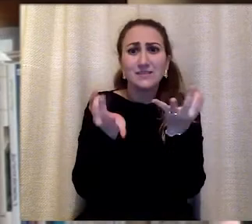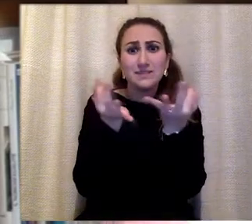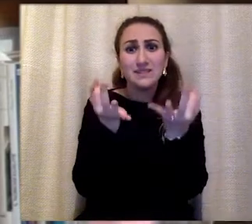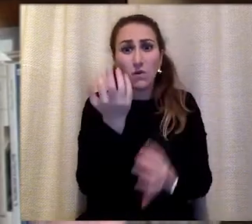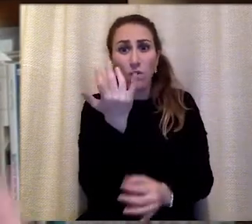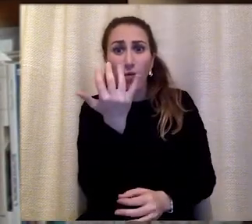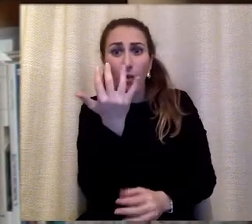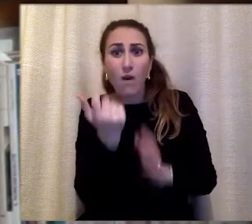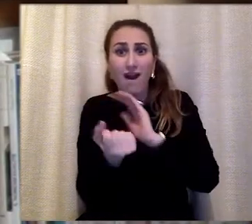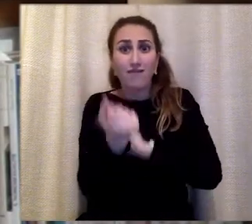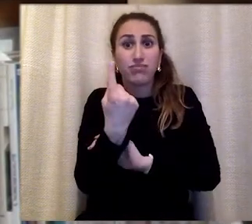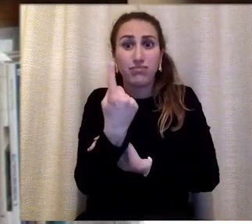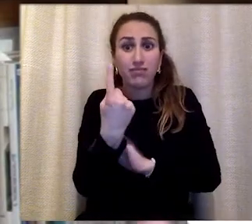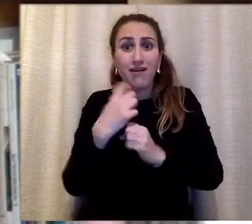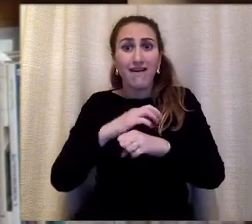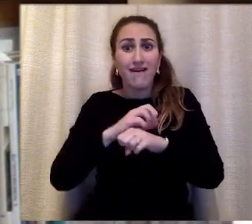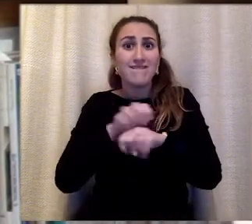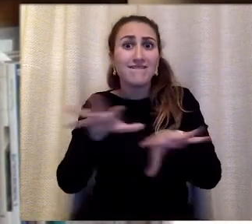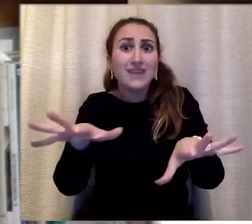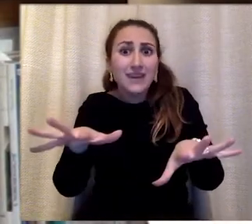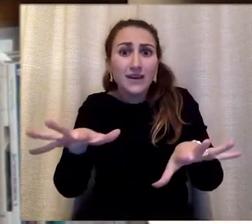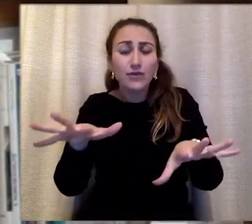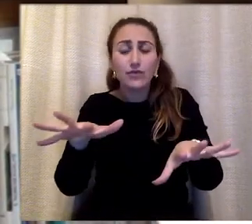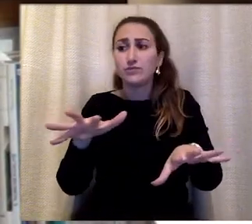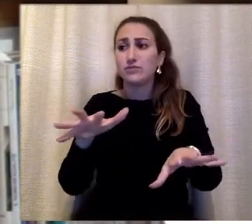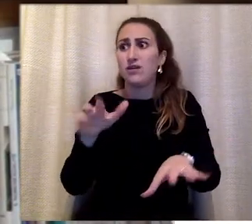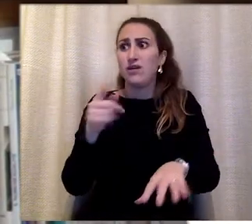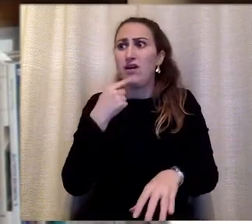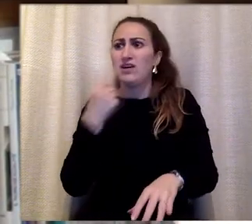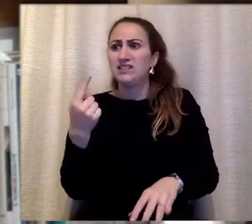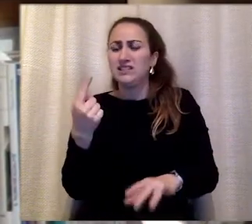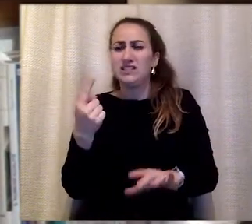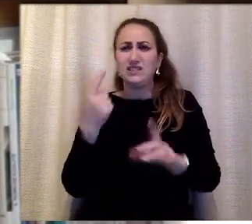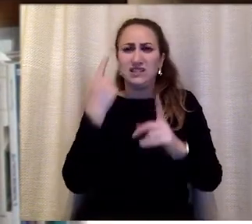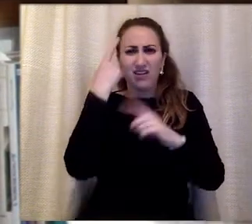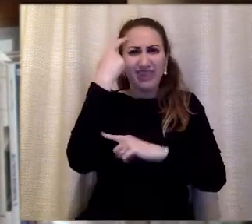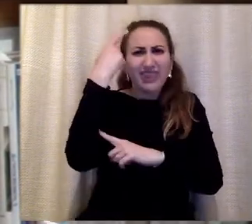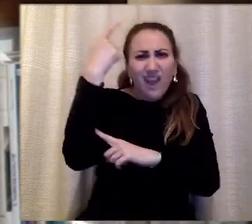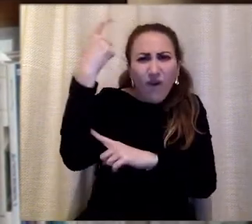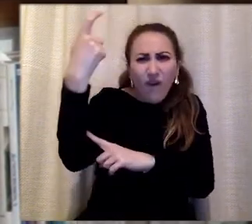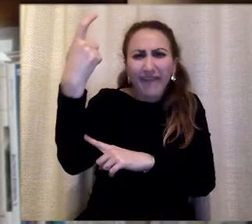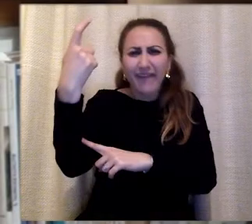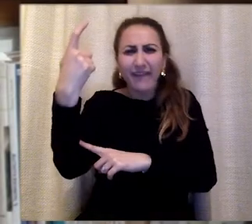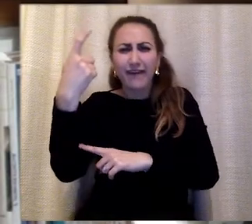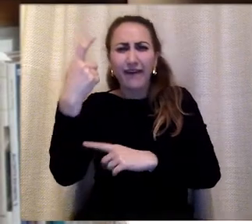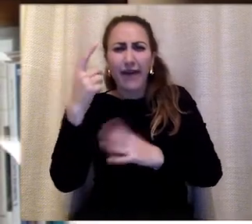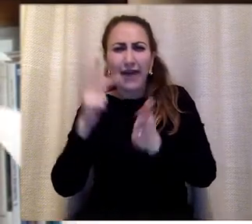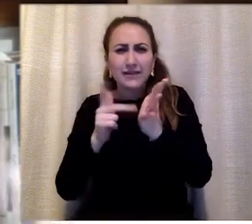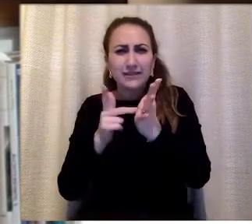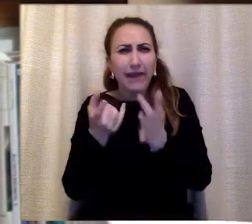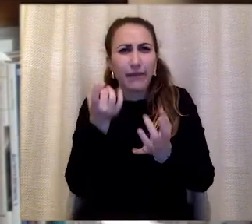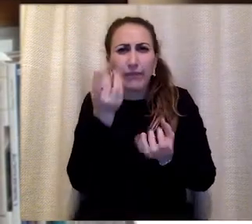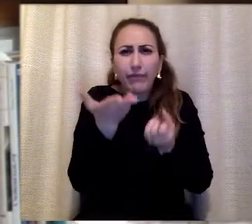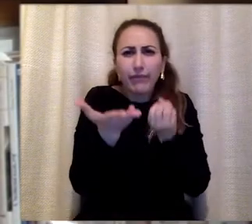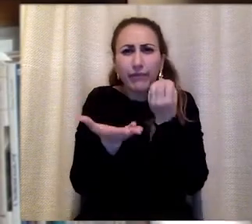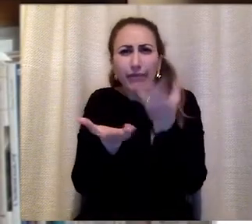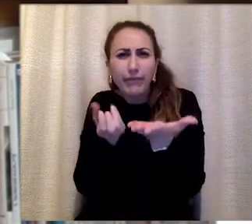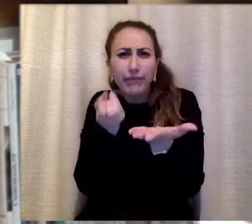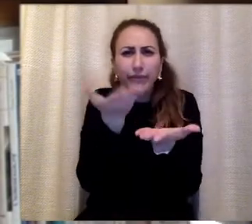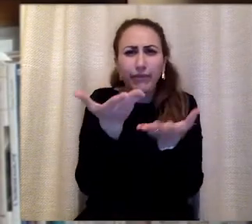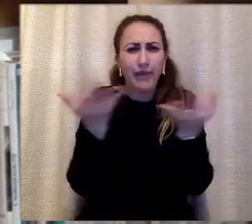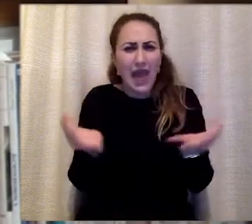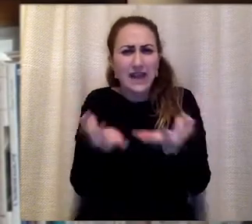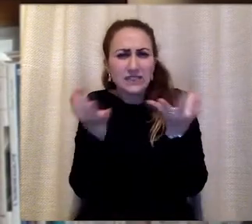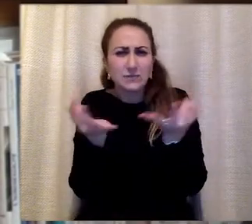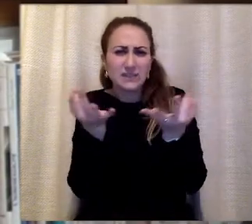des théories de catastrophe, des théories apocalyptiques. Et les gens viennent avec ces théories en disant « mais voilà ce qui se